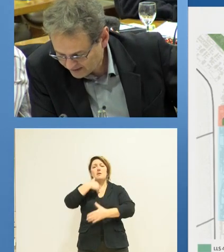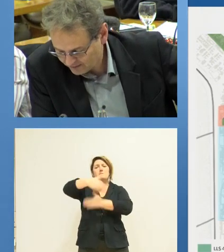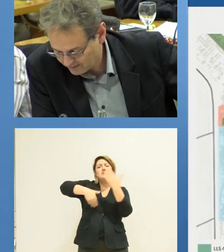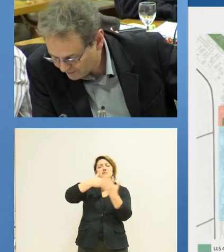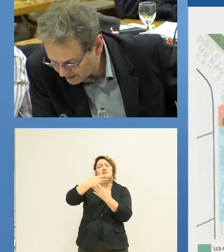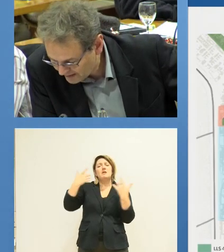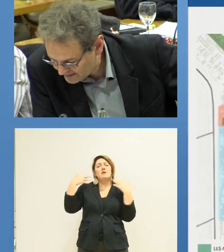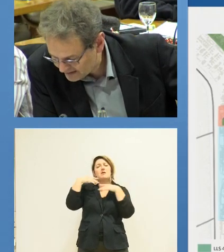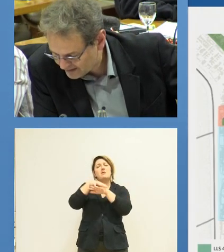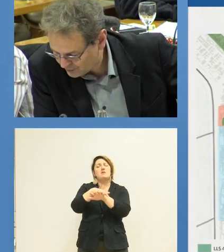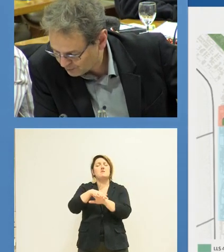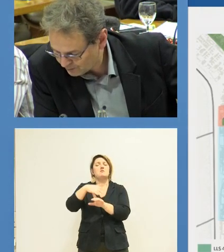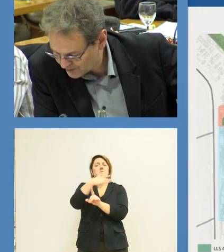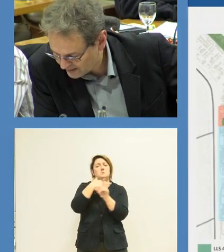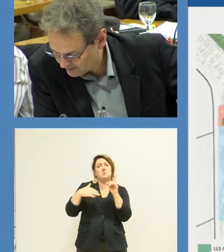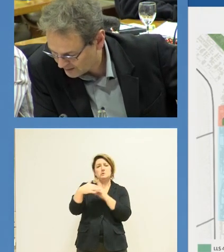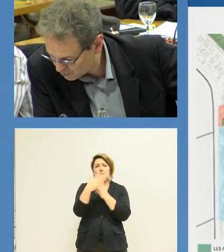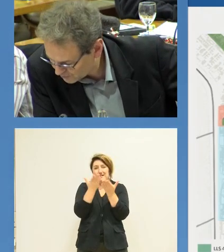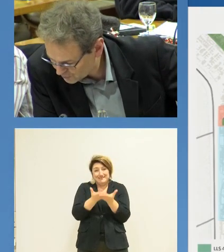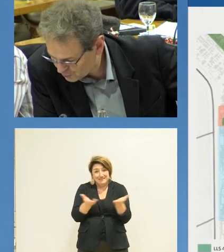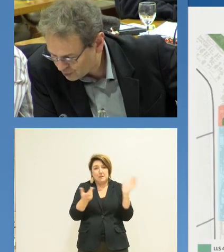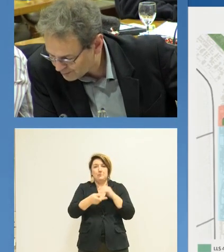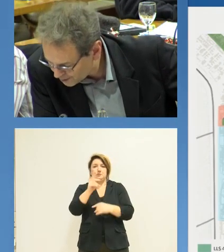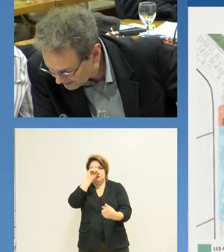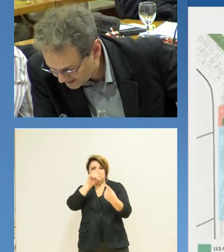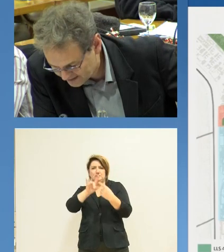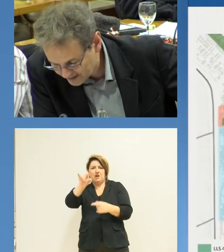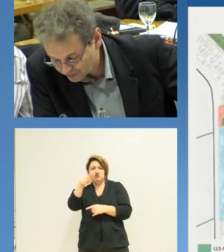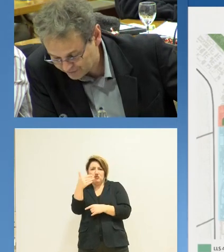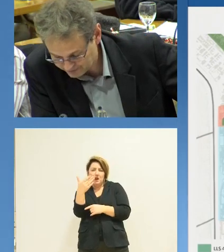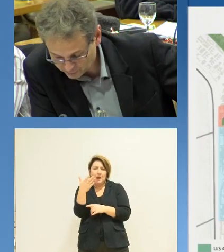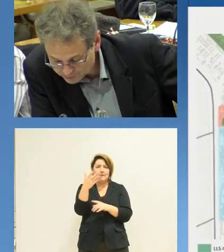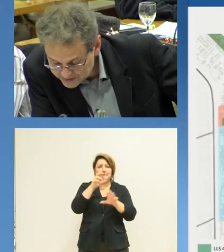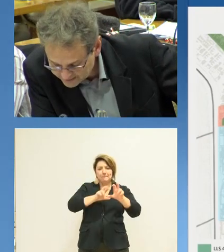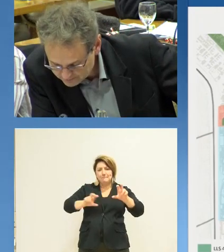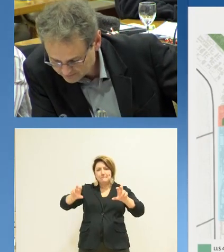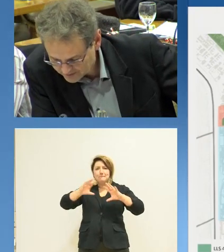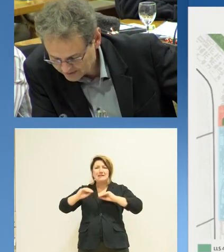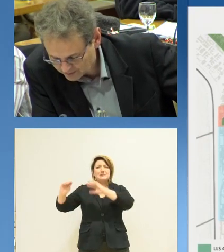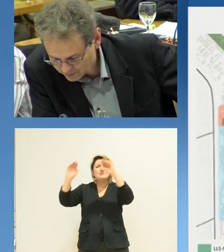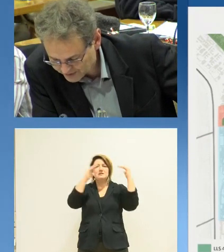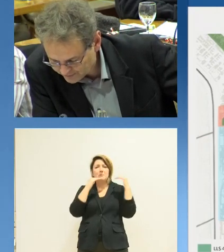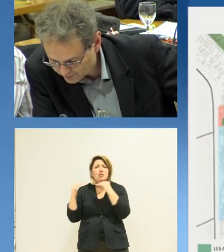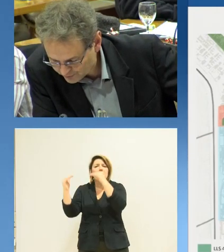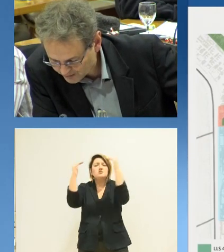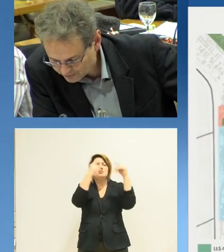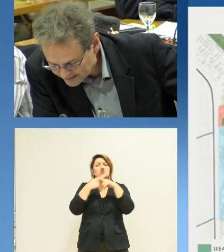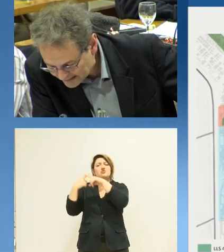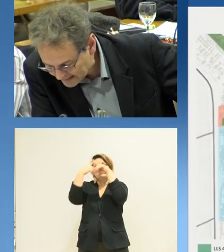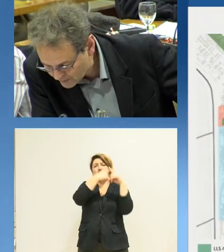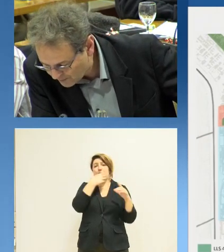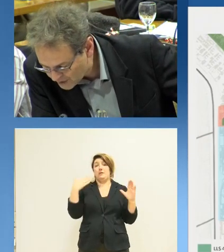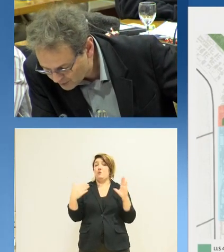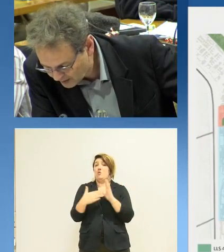c'est d'affirmer la nécessité de proposer des logements sociaux mieux réparti au niveau métropolitain c'est l'objectif du p lui